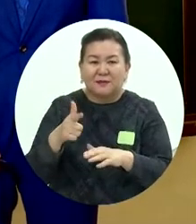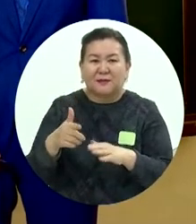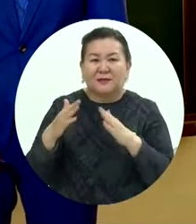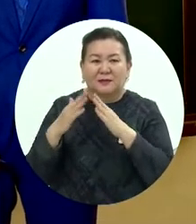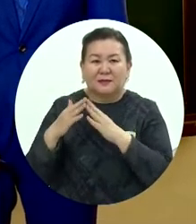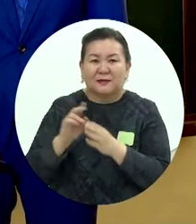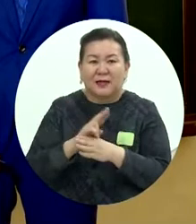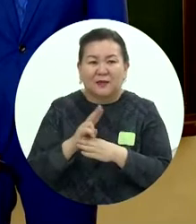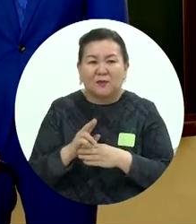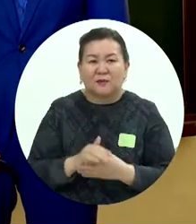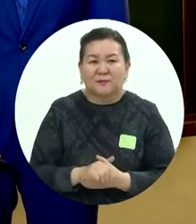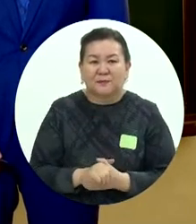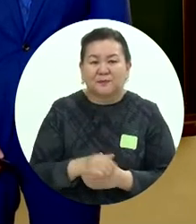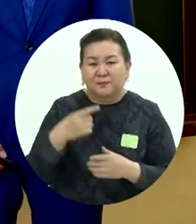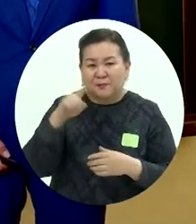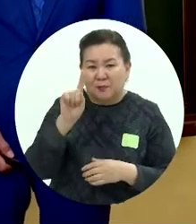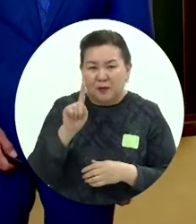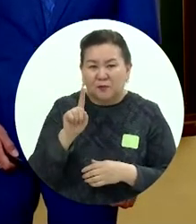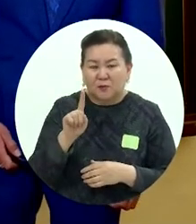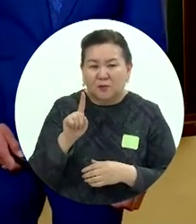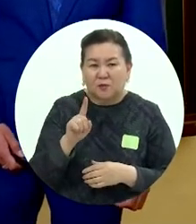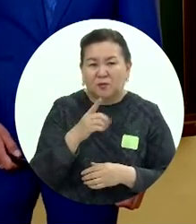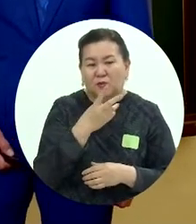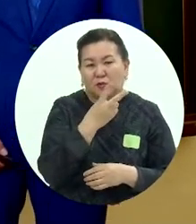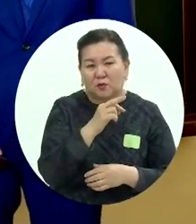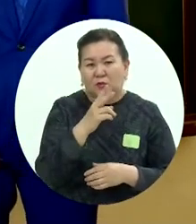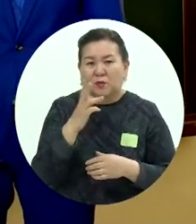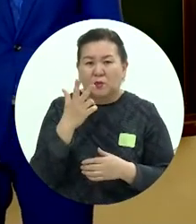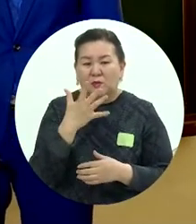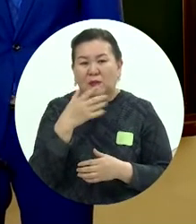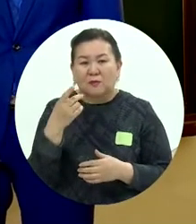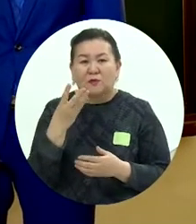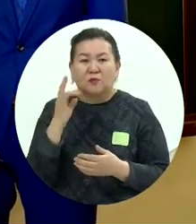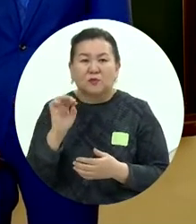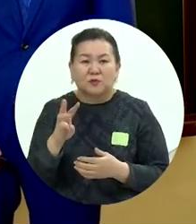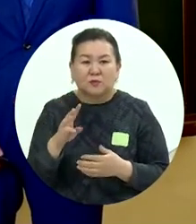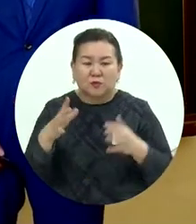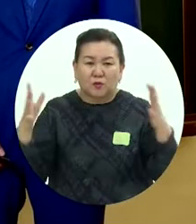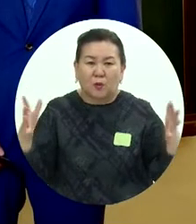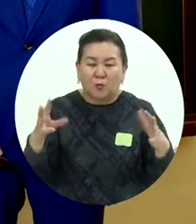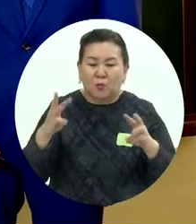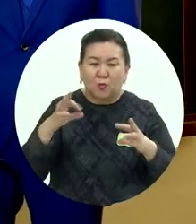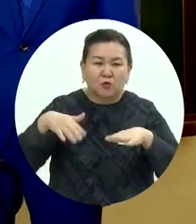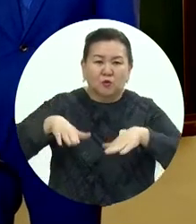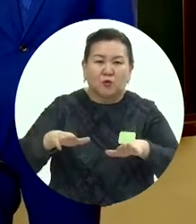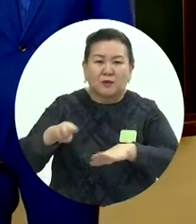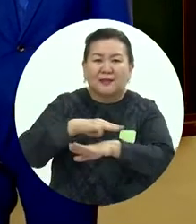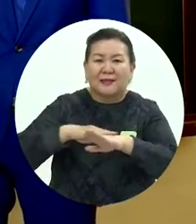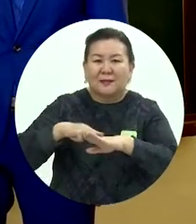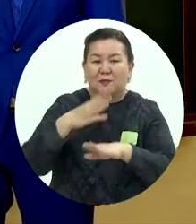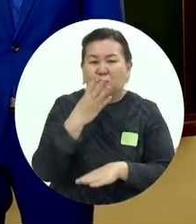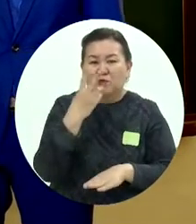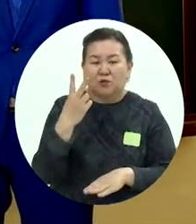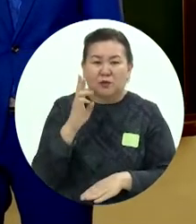даалгавар. За нэгдүгээрт нь 1940-оос 2010 оны хооронд 5 магдуул орчмын томоохон мөсөн голуудын талбай 42